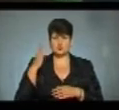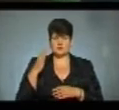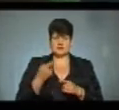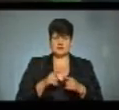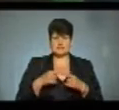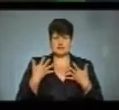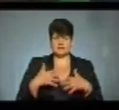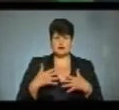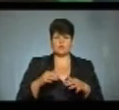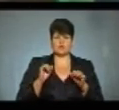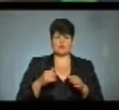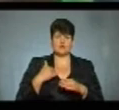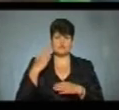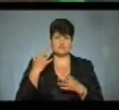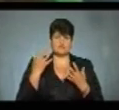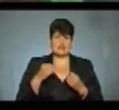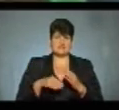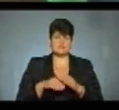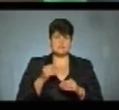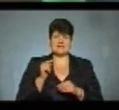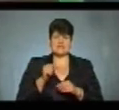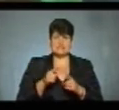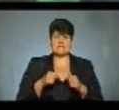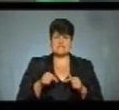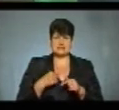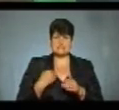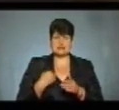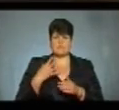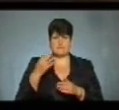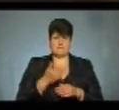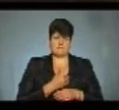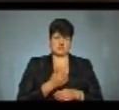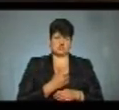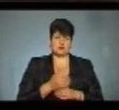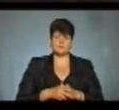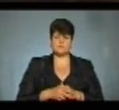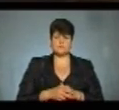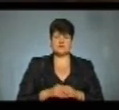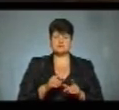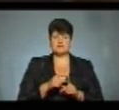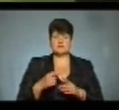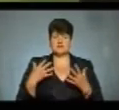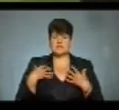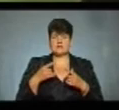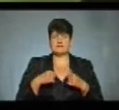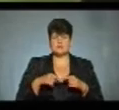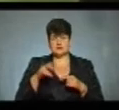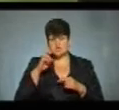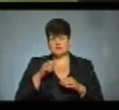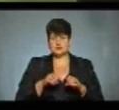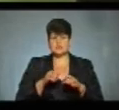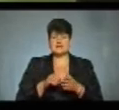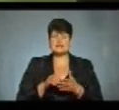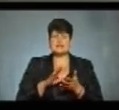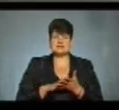тепер проголосувати день виборів на тій дільниці, які я вважаю. За словами начальника відділу ведення Державного реєстру